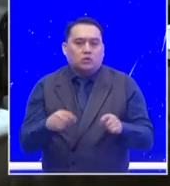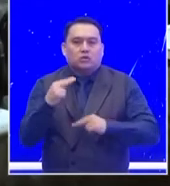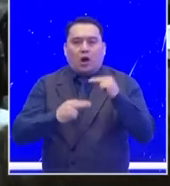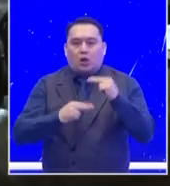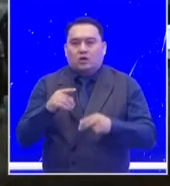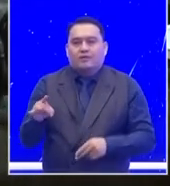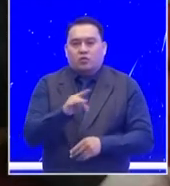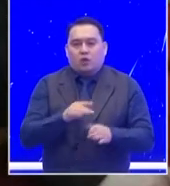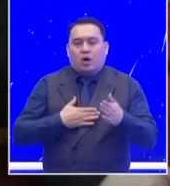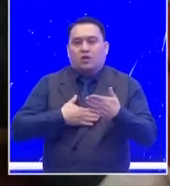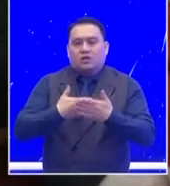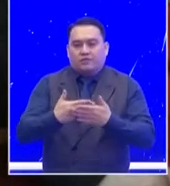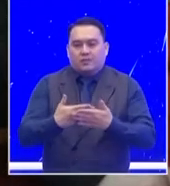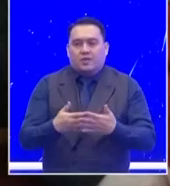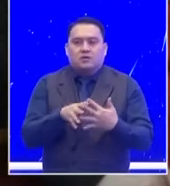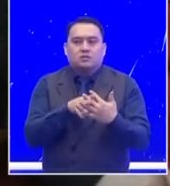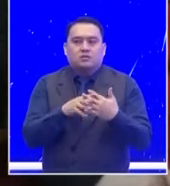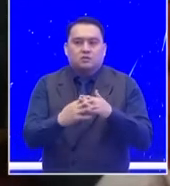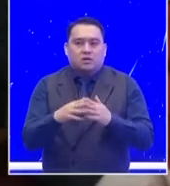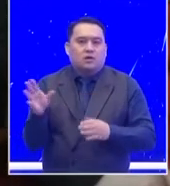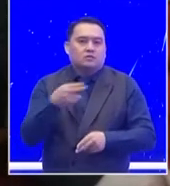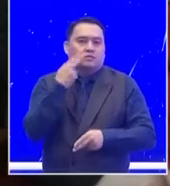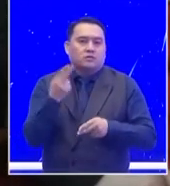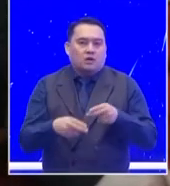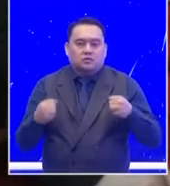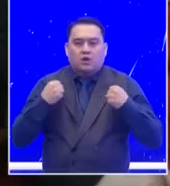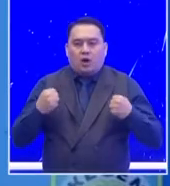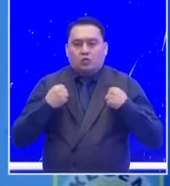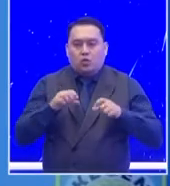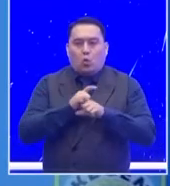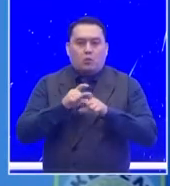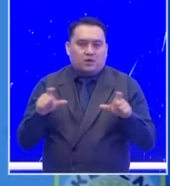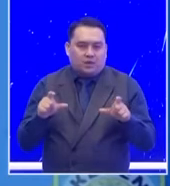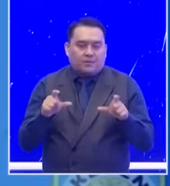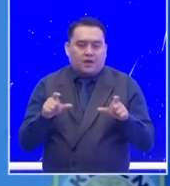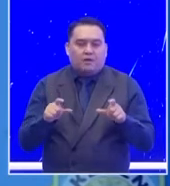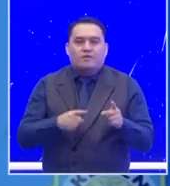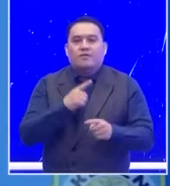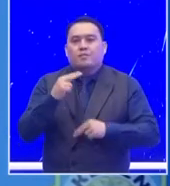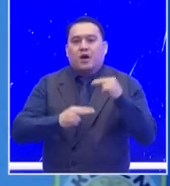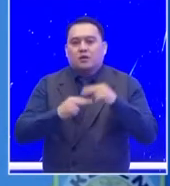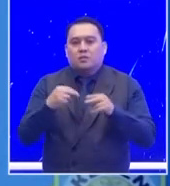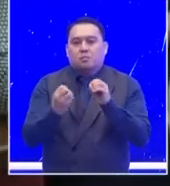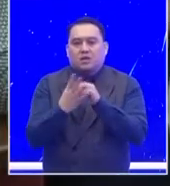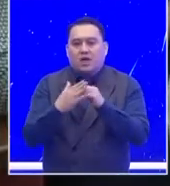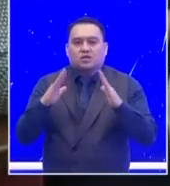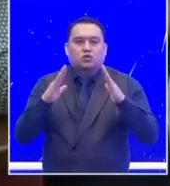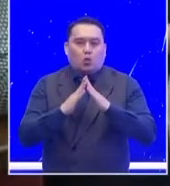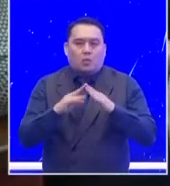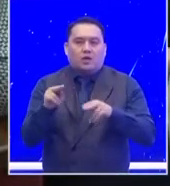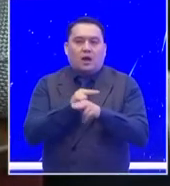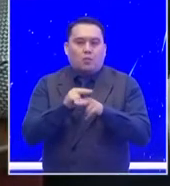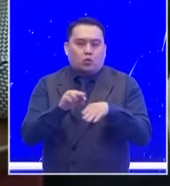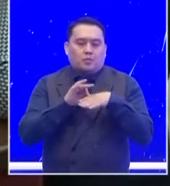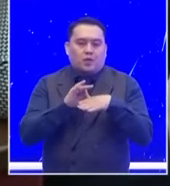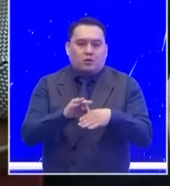строительство в регионе активное. В селе Киген практически завершен спортивно-оздоровительный комплекс. Также возведено 15 жилых домов. Проведен капитальный